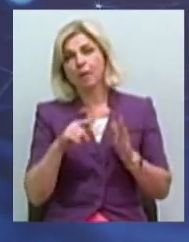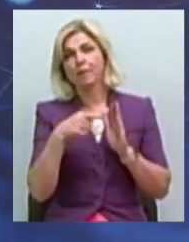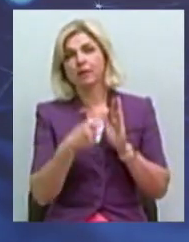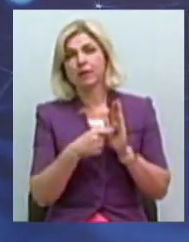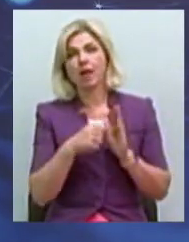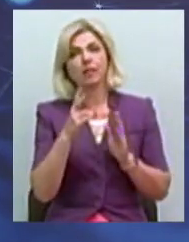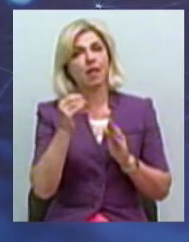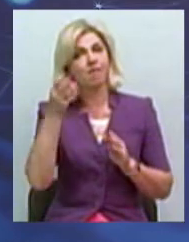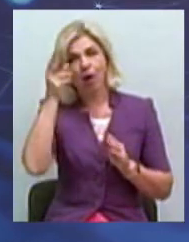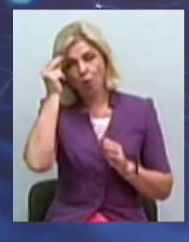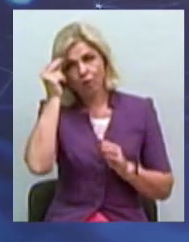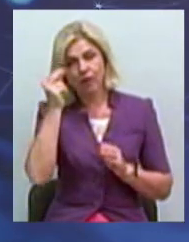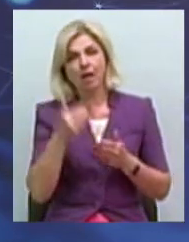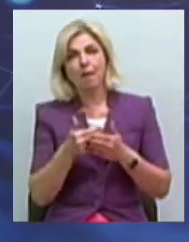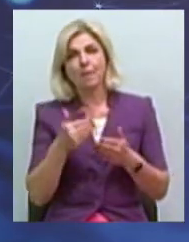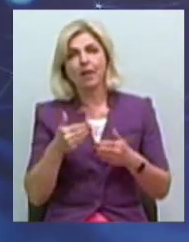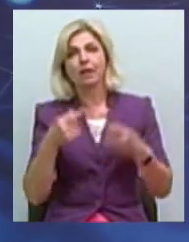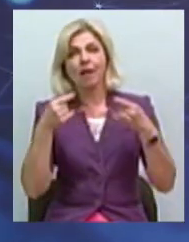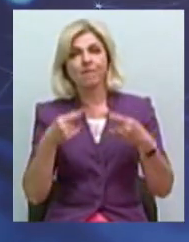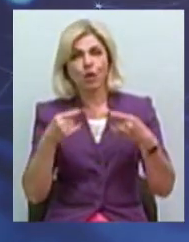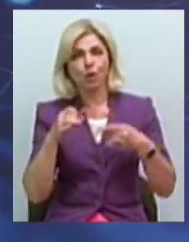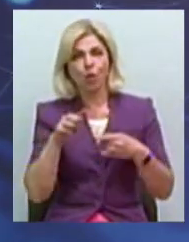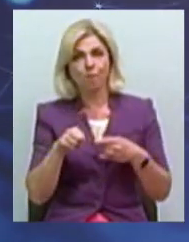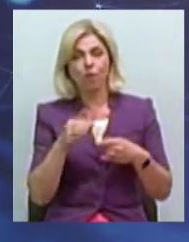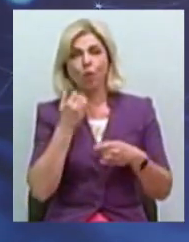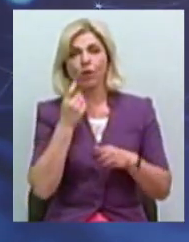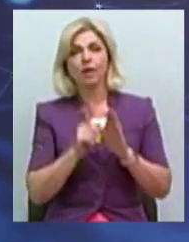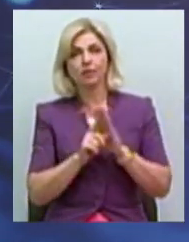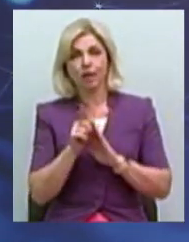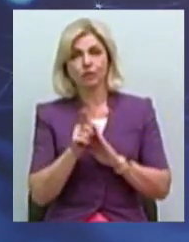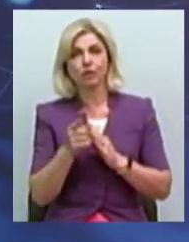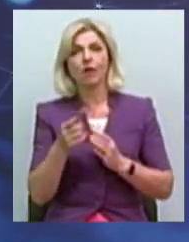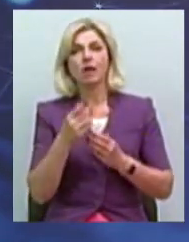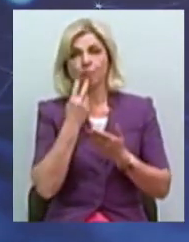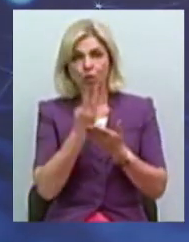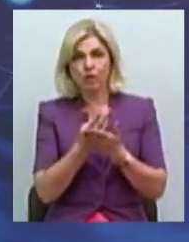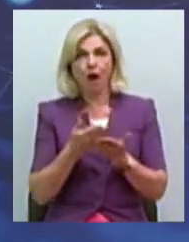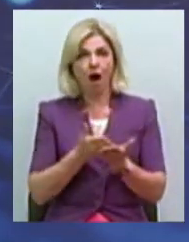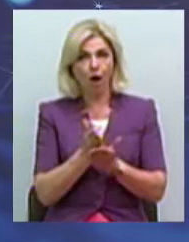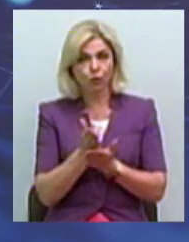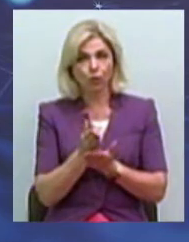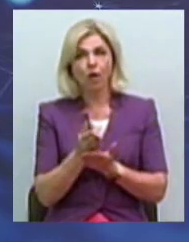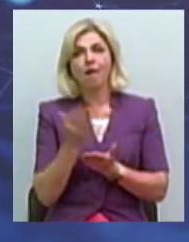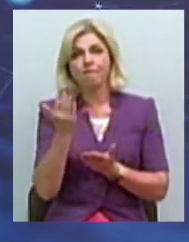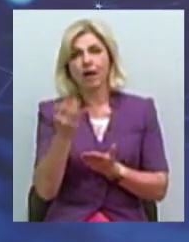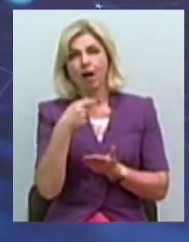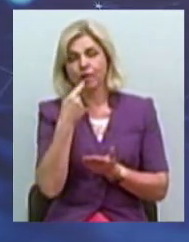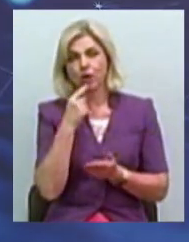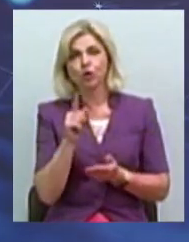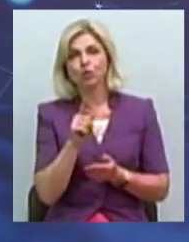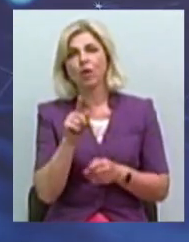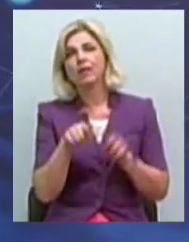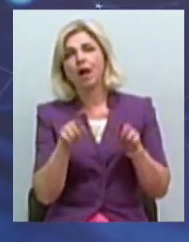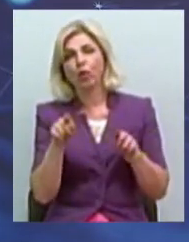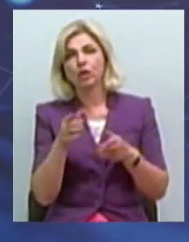врахована. Ми перед ефіром, коли так почали переглядати з вами карту, ви сказали, що деякі з